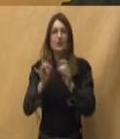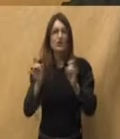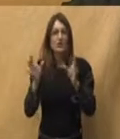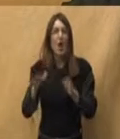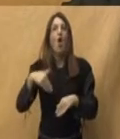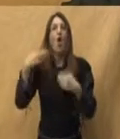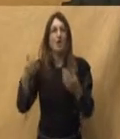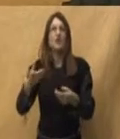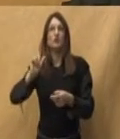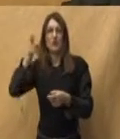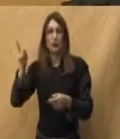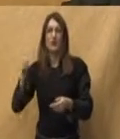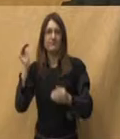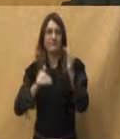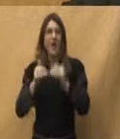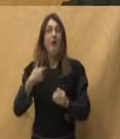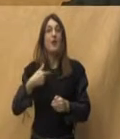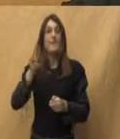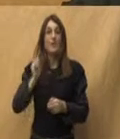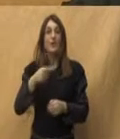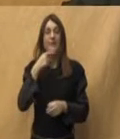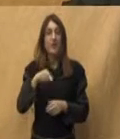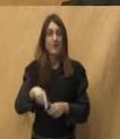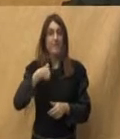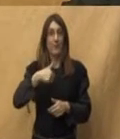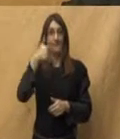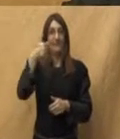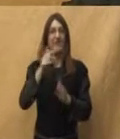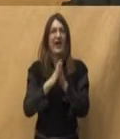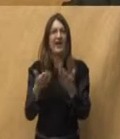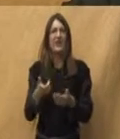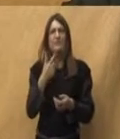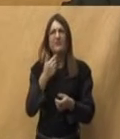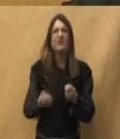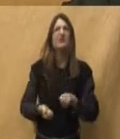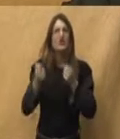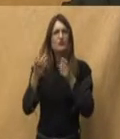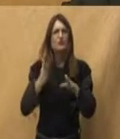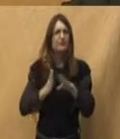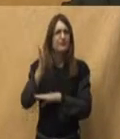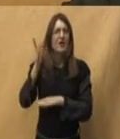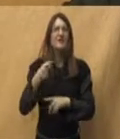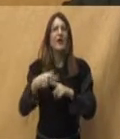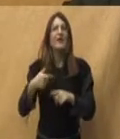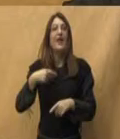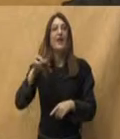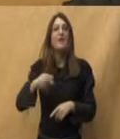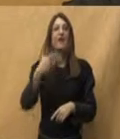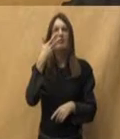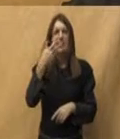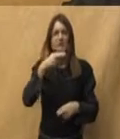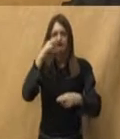i neki drugi autori. Međutim, ja moram reći da je ta moja knjiga dosta teško prošla, jer morao sam imati tri